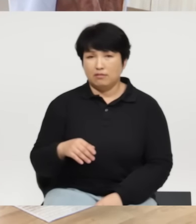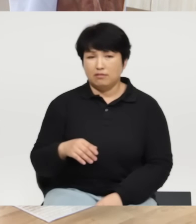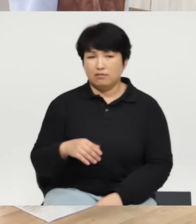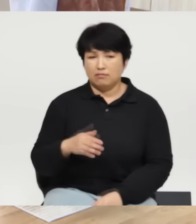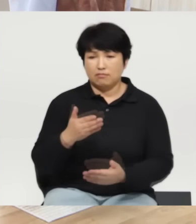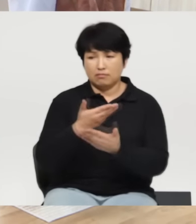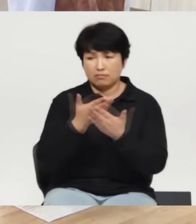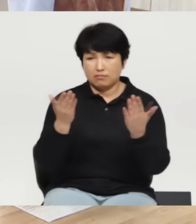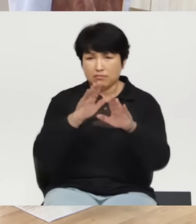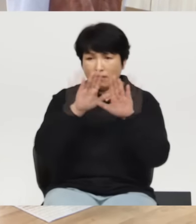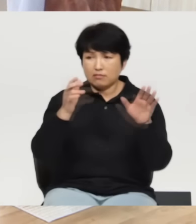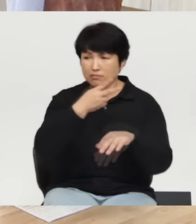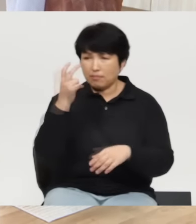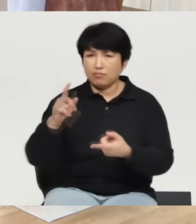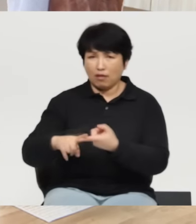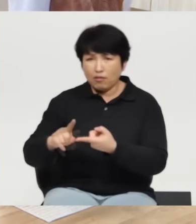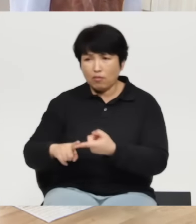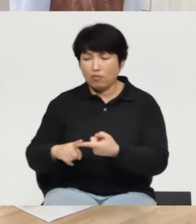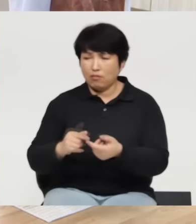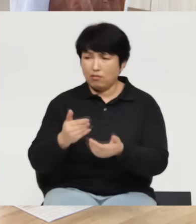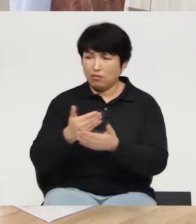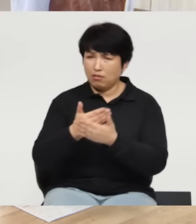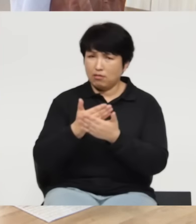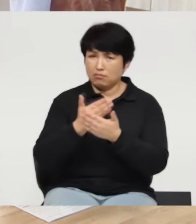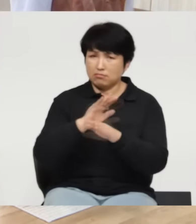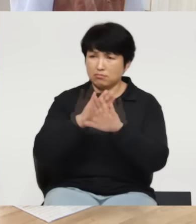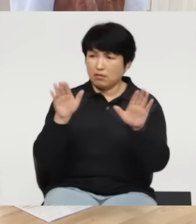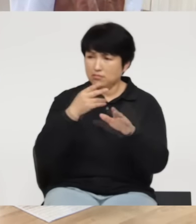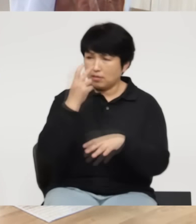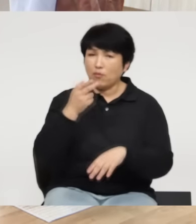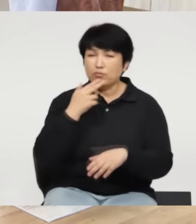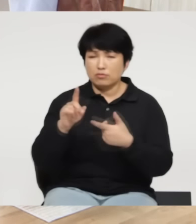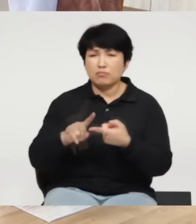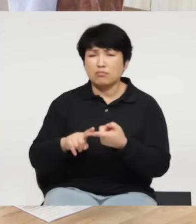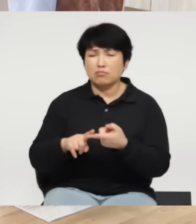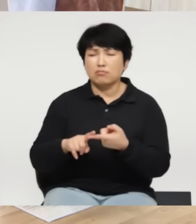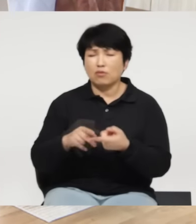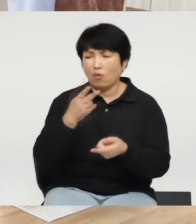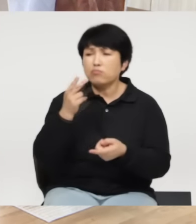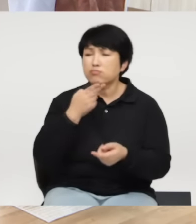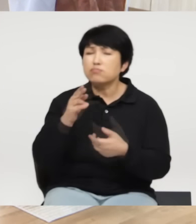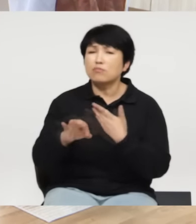자기가 싫어해? 자기가 잠을 자면 자도록 놔두고 안 자면 안 자도록 놔두면 되지.